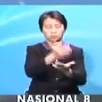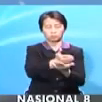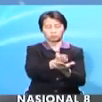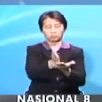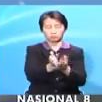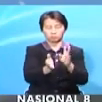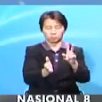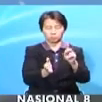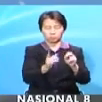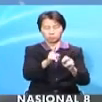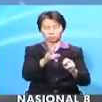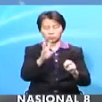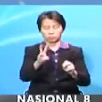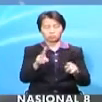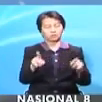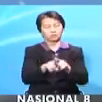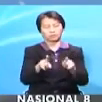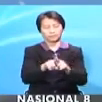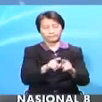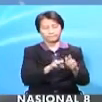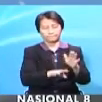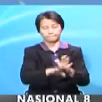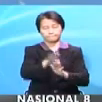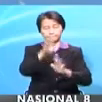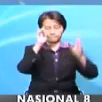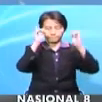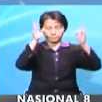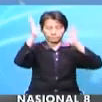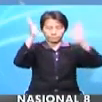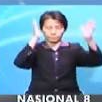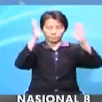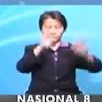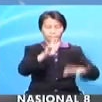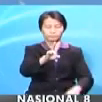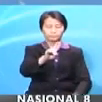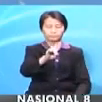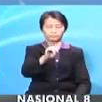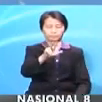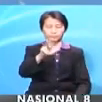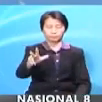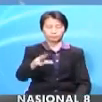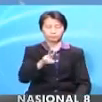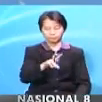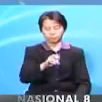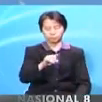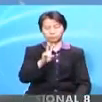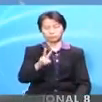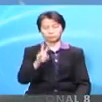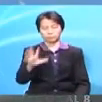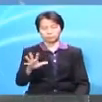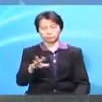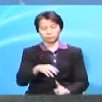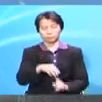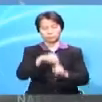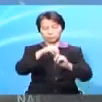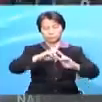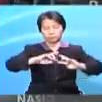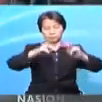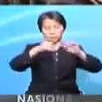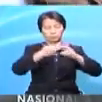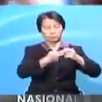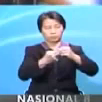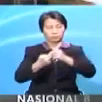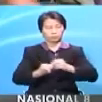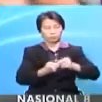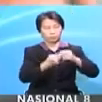2016 Ia juga seiring dengan pelan pembangunan pendidikan Malaysia 2013 eh 2025 pertama meningkatkan perpaduan